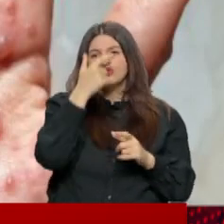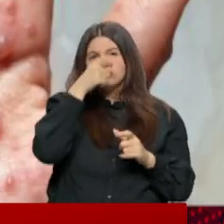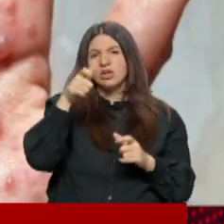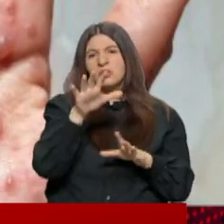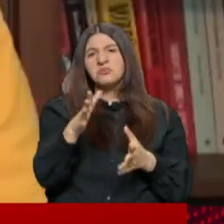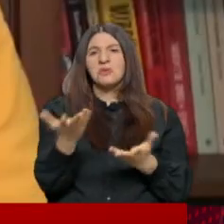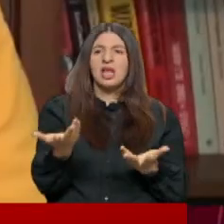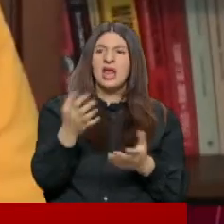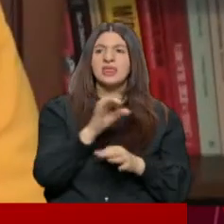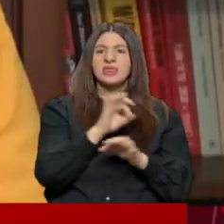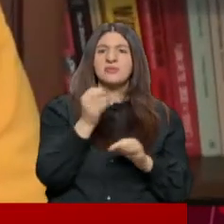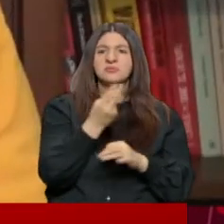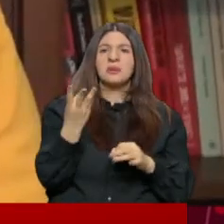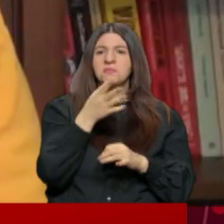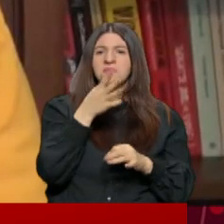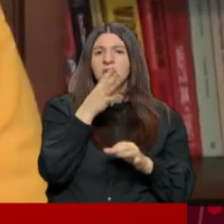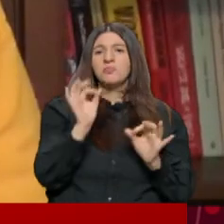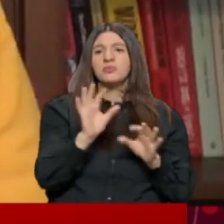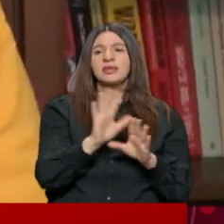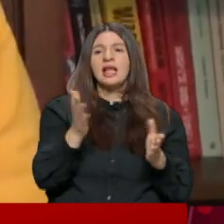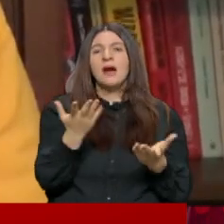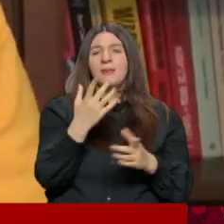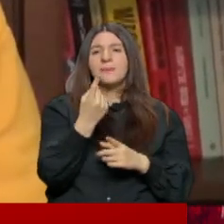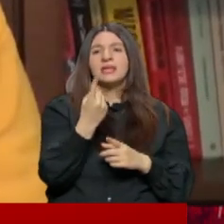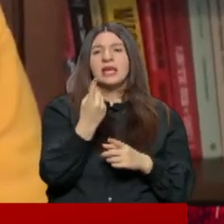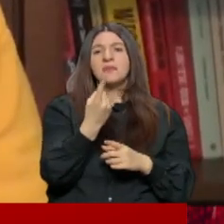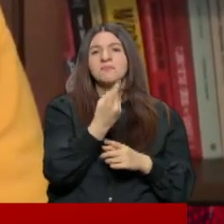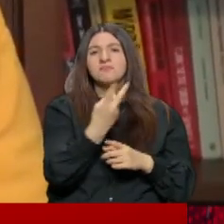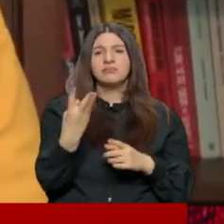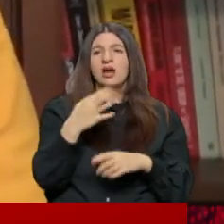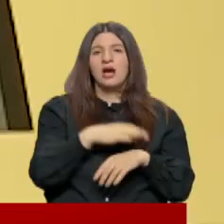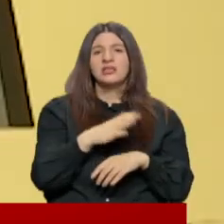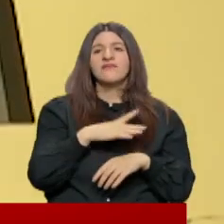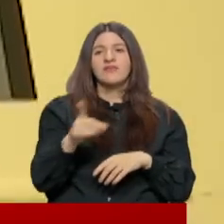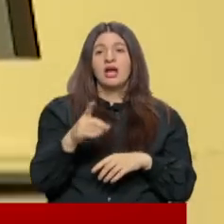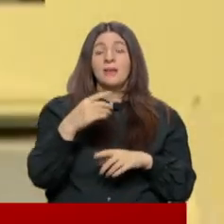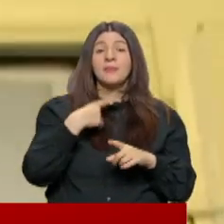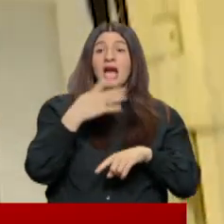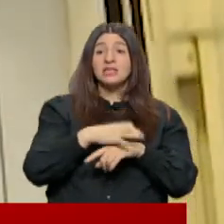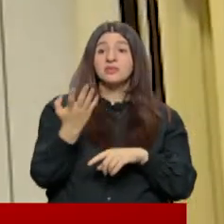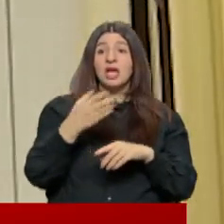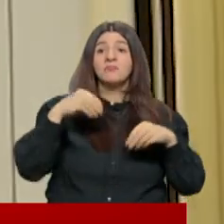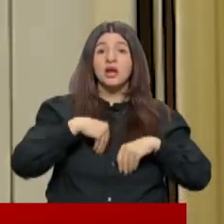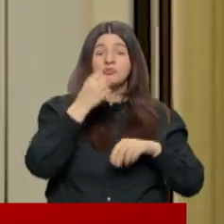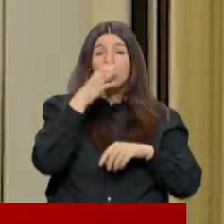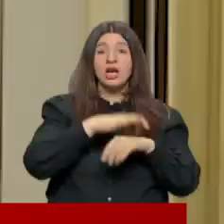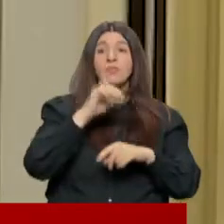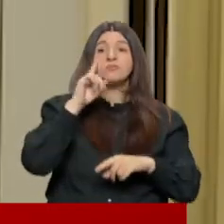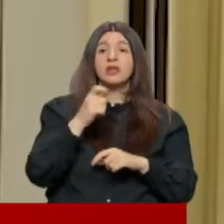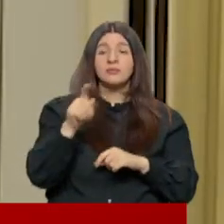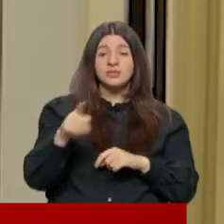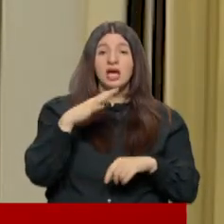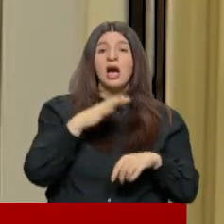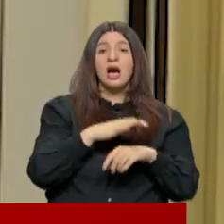muhtemelen tam sayıyı bilmek mümkün değil ama bir değil birden fazla hasta var. Bir hastamızda maymun çiçeği hastalığı tespit